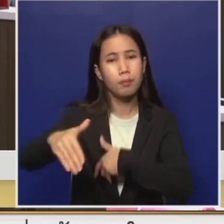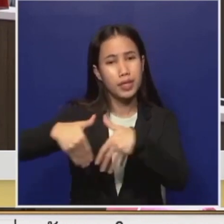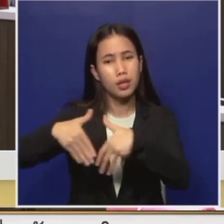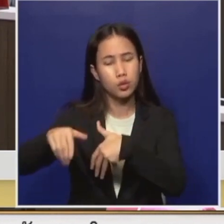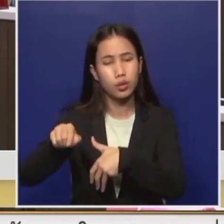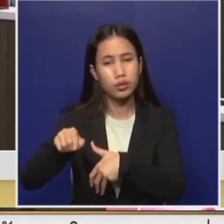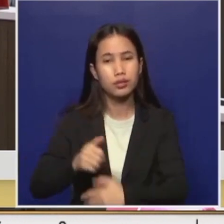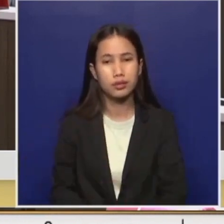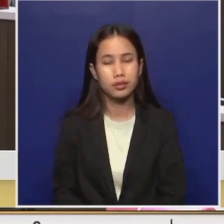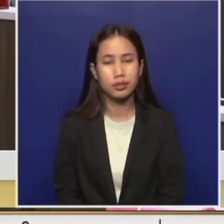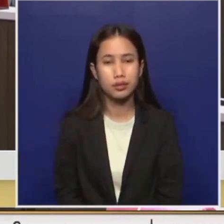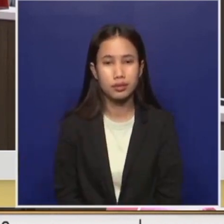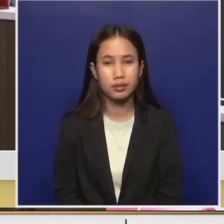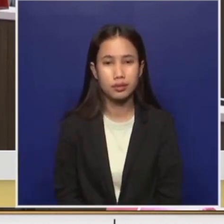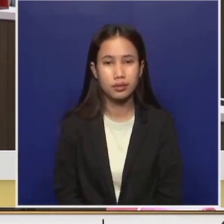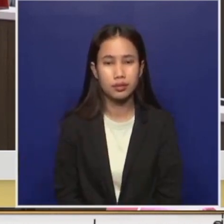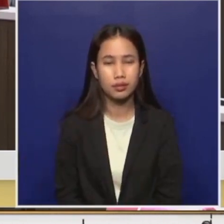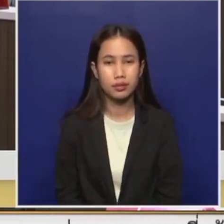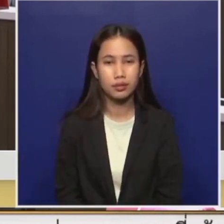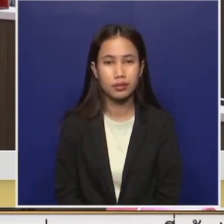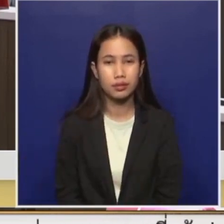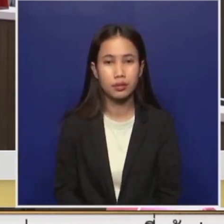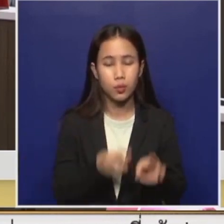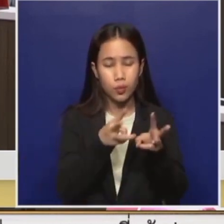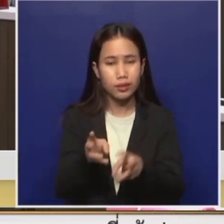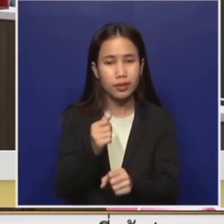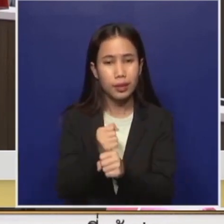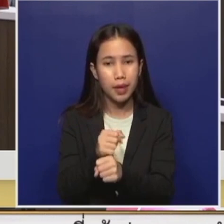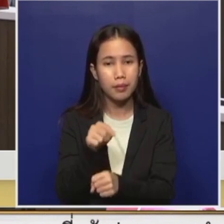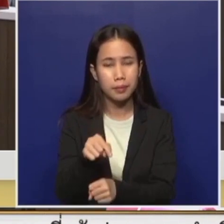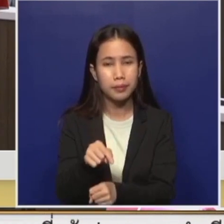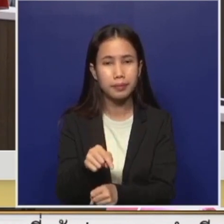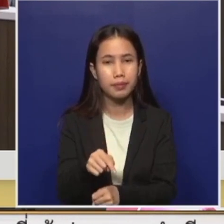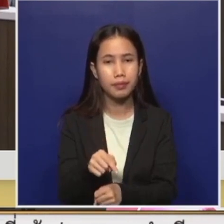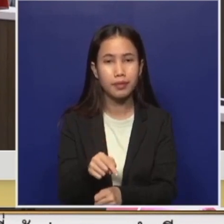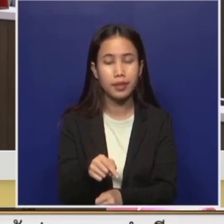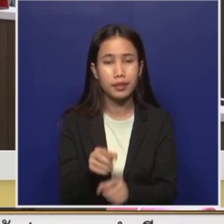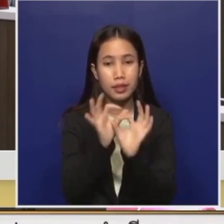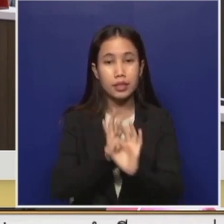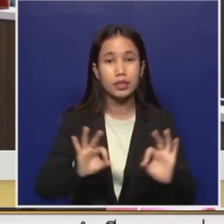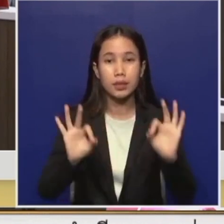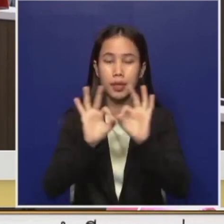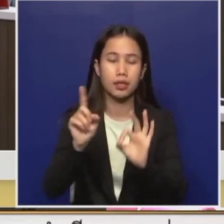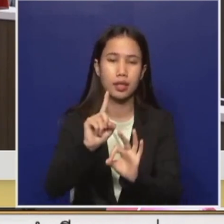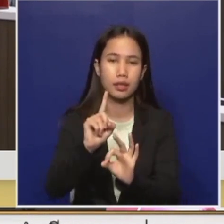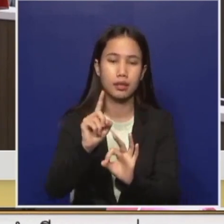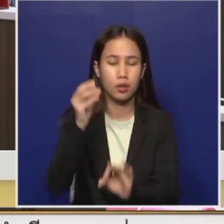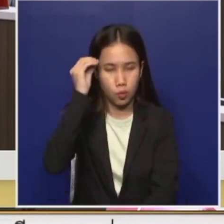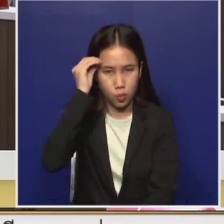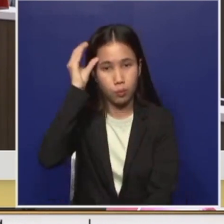และที่สำกัญครับการทำงานอย่นี้ ประกาศสงคามอย่างนี้อาวุทสำคญคือ องคความรู้